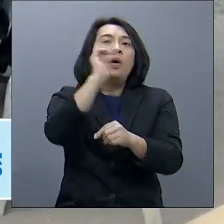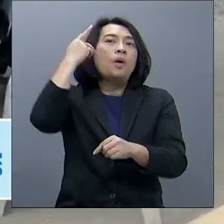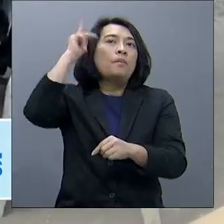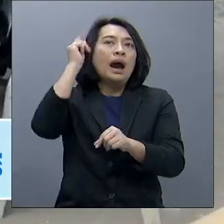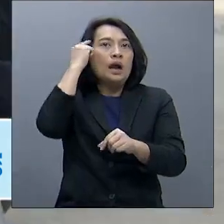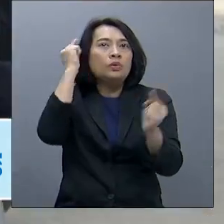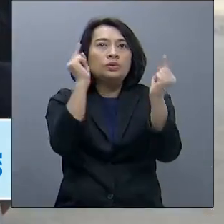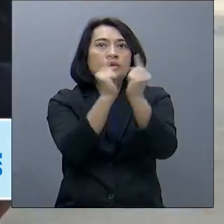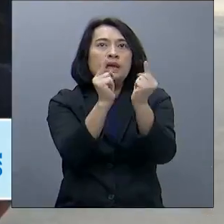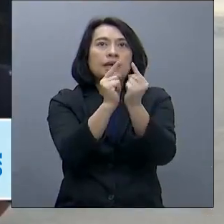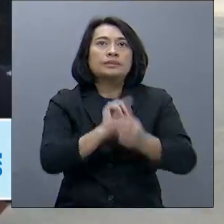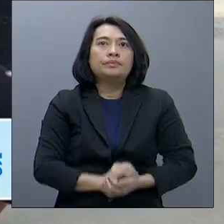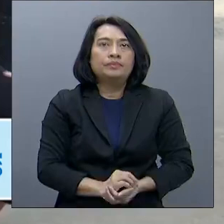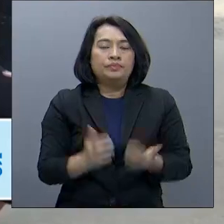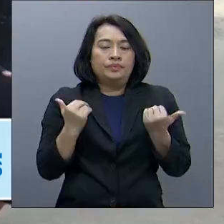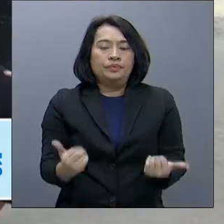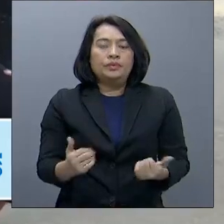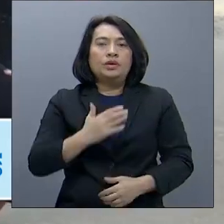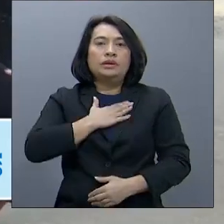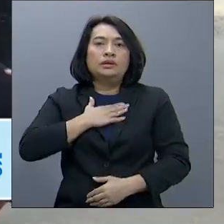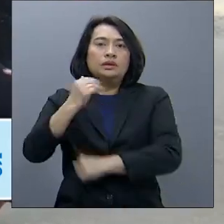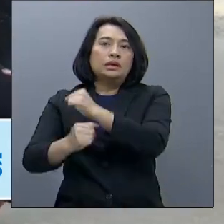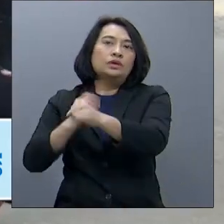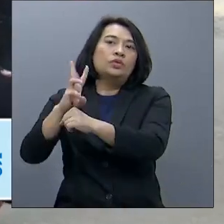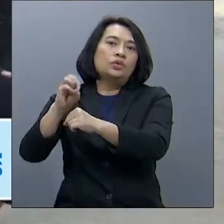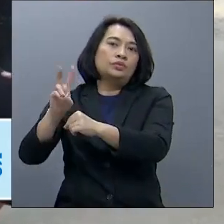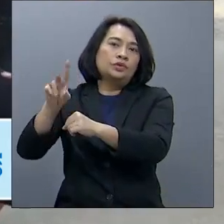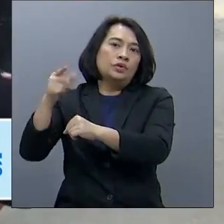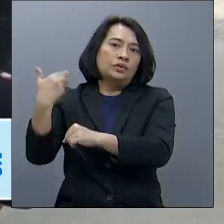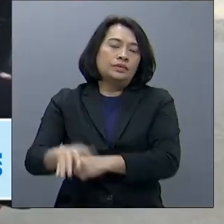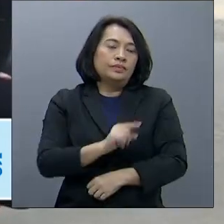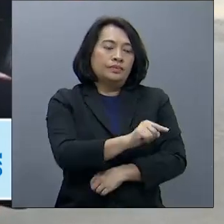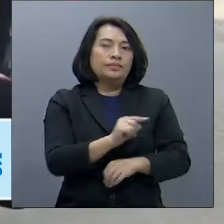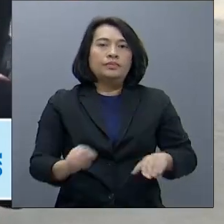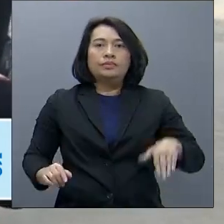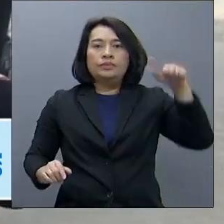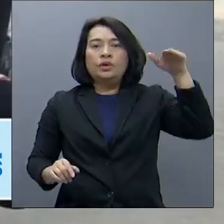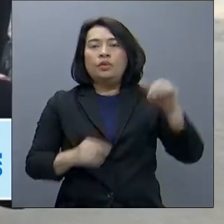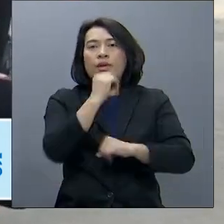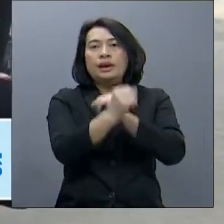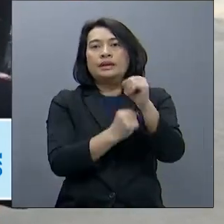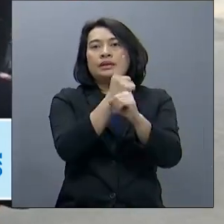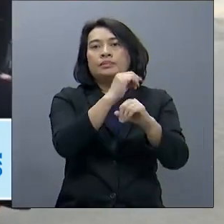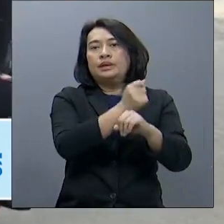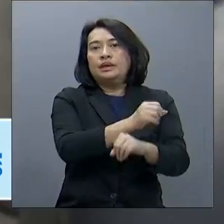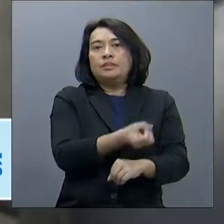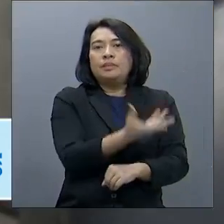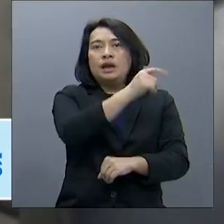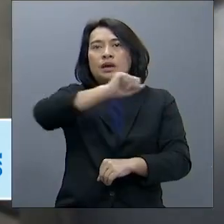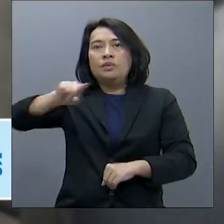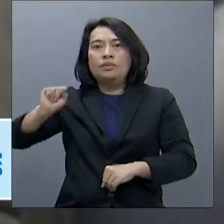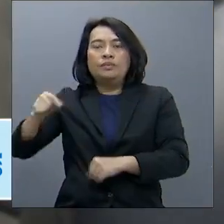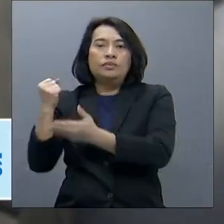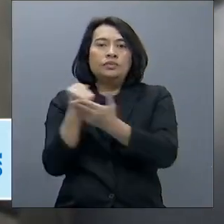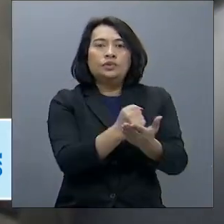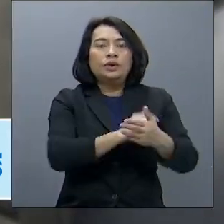ด้วยตอนนี้เนี่ยตนเองอายุ62ปีแล้วป้าสมนึกก็โตกว่าประมาณสัก1ปีเคยช่วยเหลือในเรื่องของการเป็